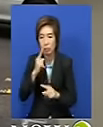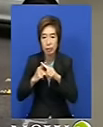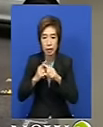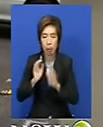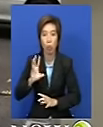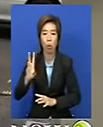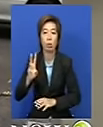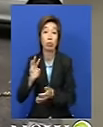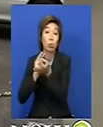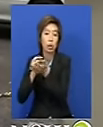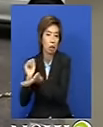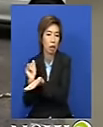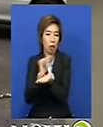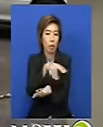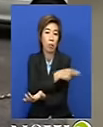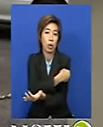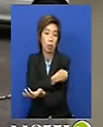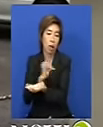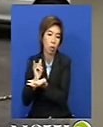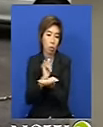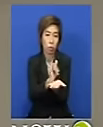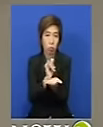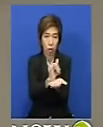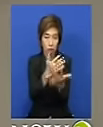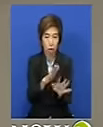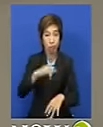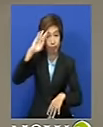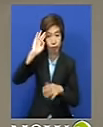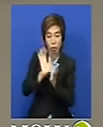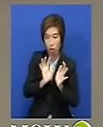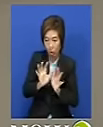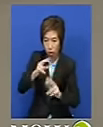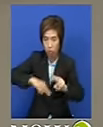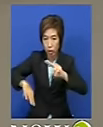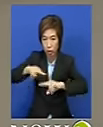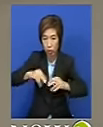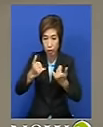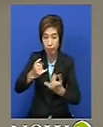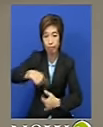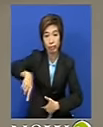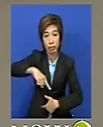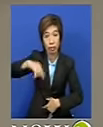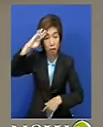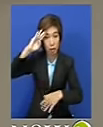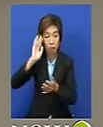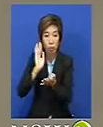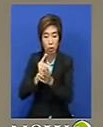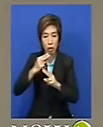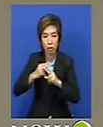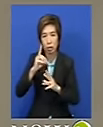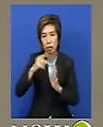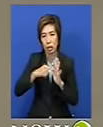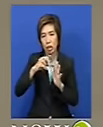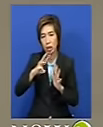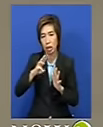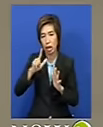ส่งโรงพยาบาลครับแล้วล่าสุดนะครับทางตำรวจก็ลงไปในพื้นที่เรียบร้อยแล้วโดยพลตำรวจตีดาวลอยเหมือนเดชผู้บังคับ